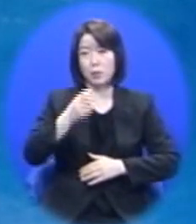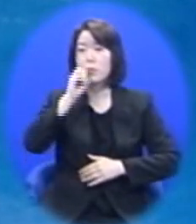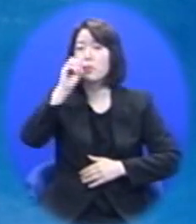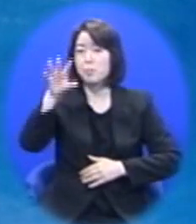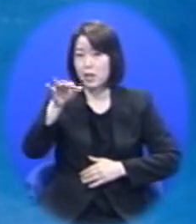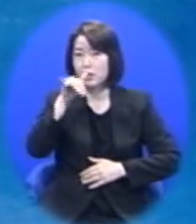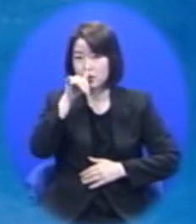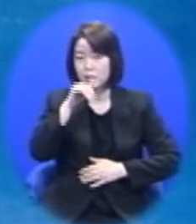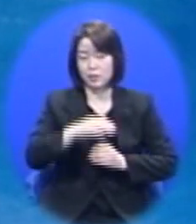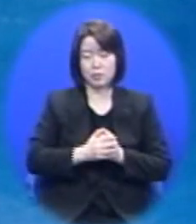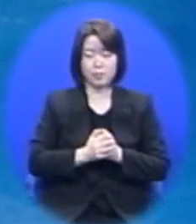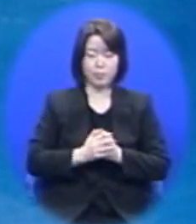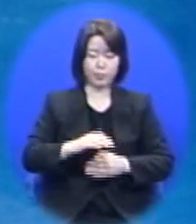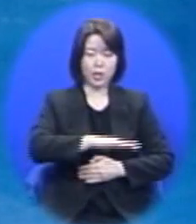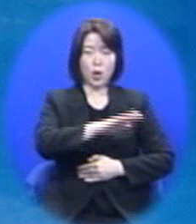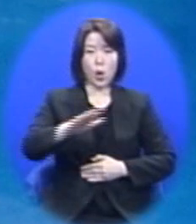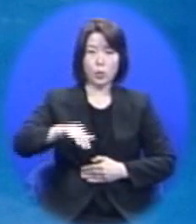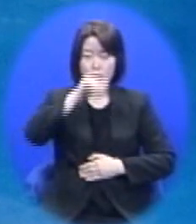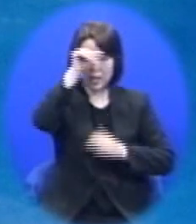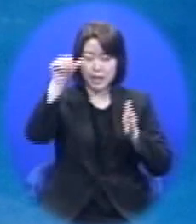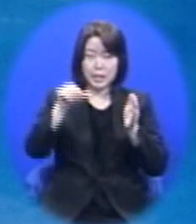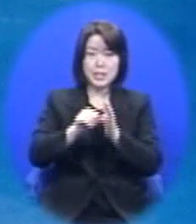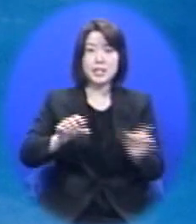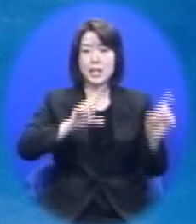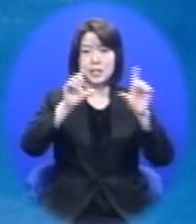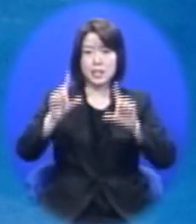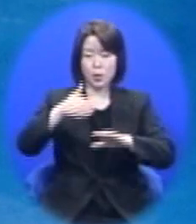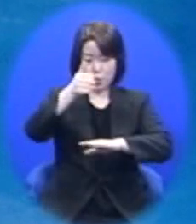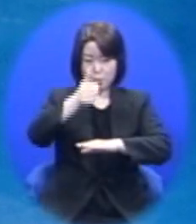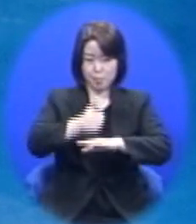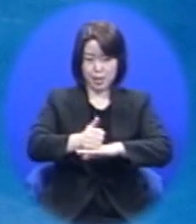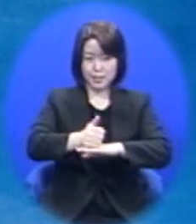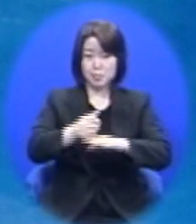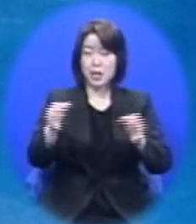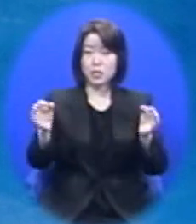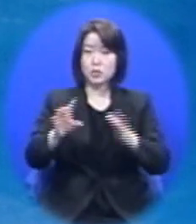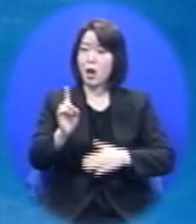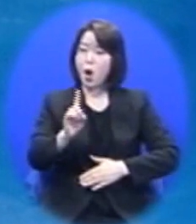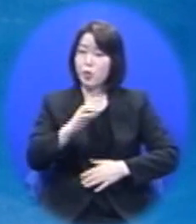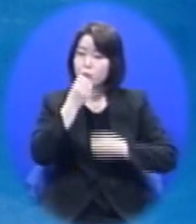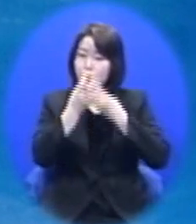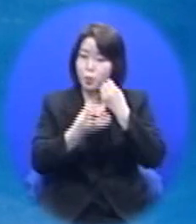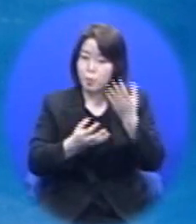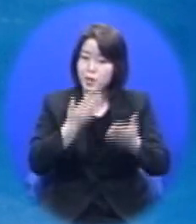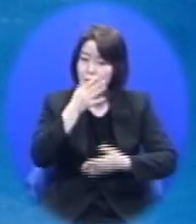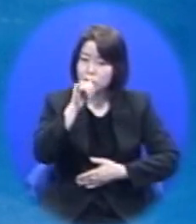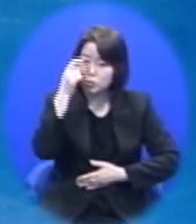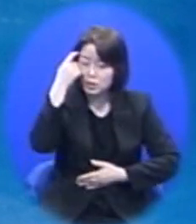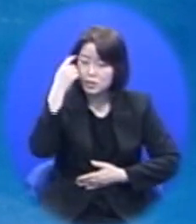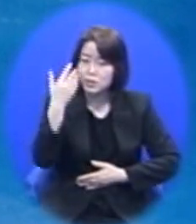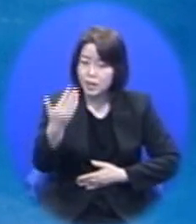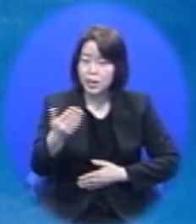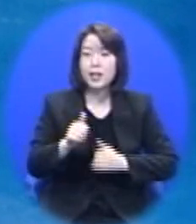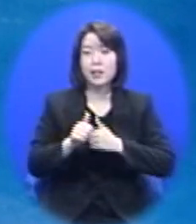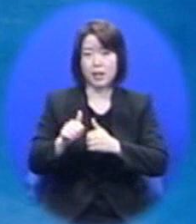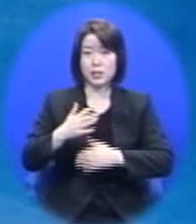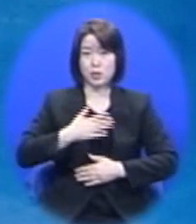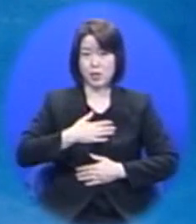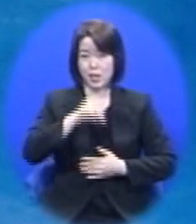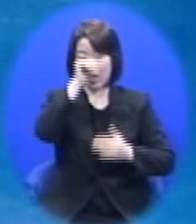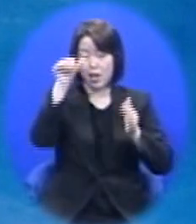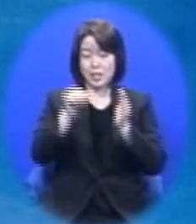인생을 살고 마지막 순간에 내가 어떤 고백을 할수 있느냐에 따라서 내 인생이